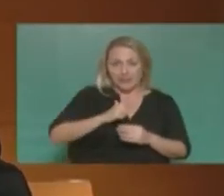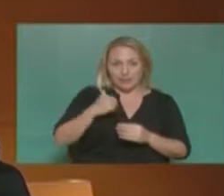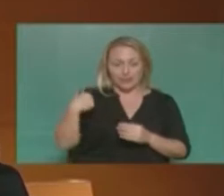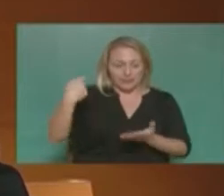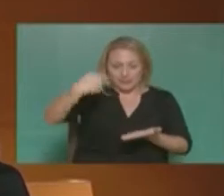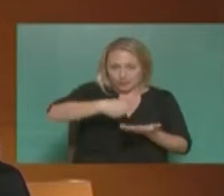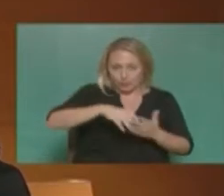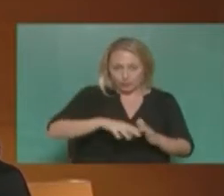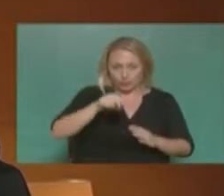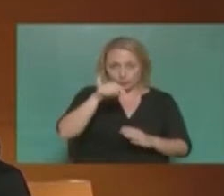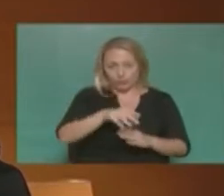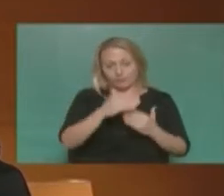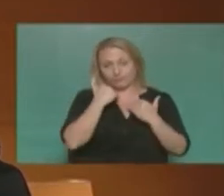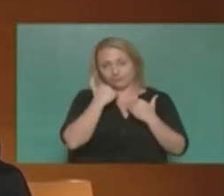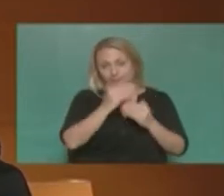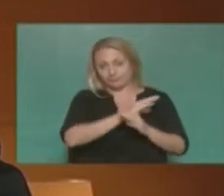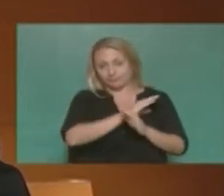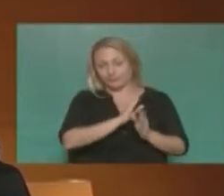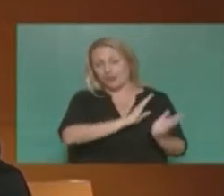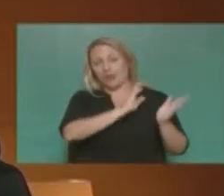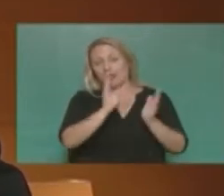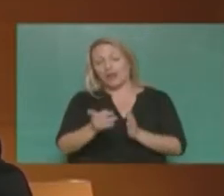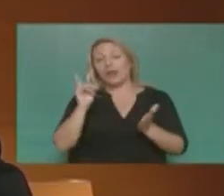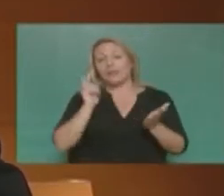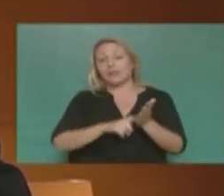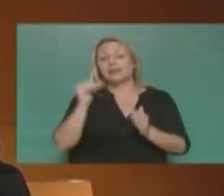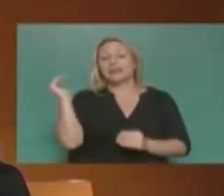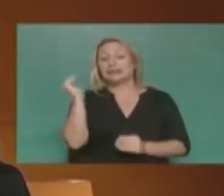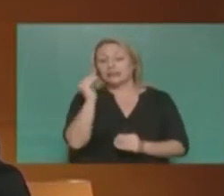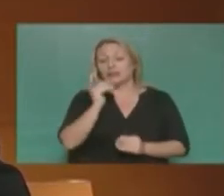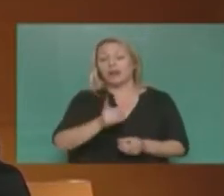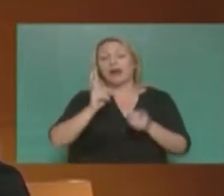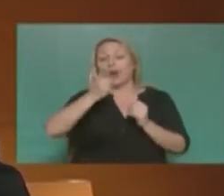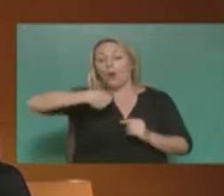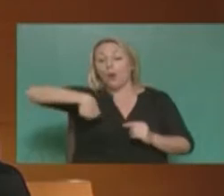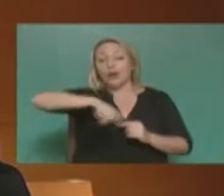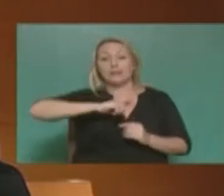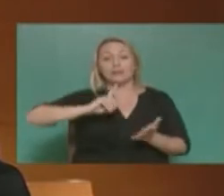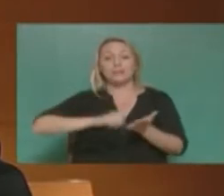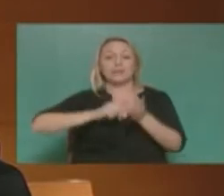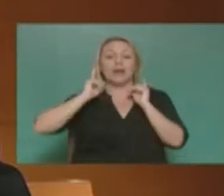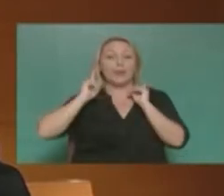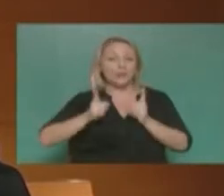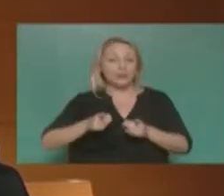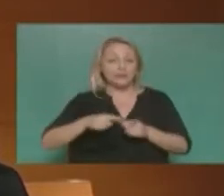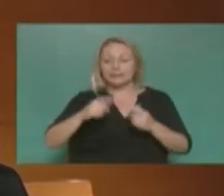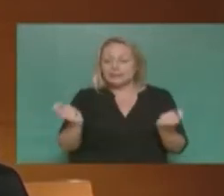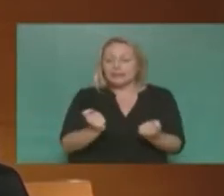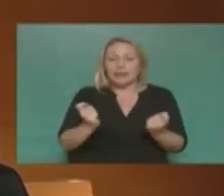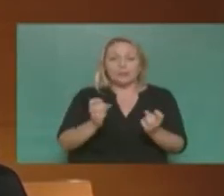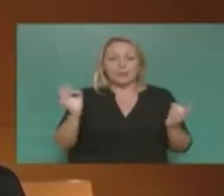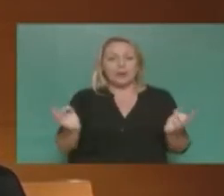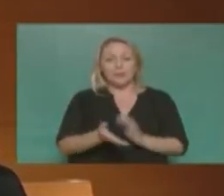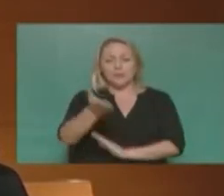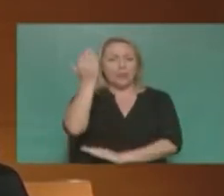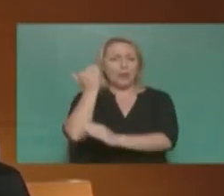Και εκεί θα πρέπει σύντομα να πάρουμε και μία απόφαση όλοι μαζί για το τι κάνουμε με αυτές τις απαιτήσεις,